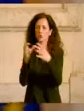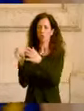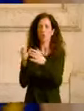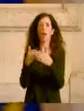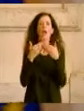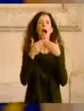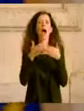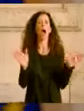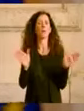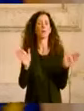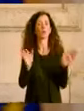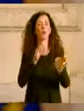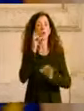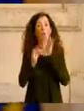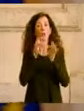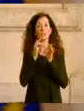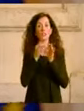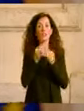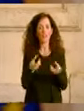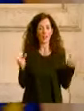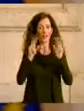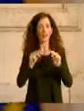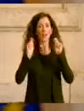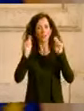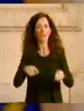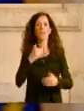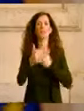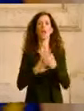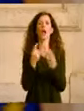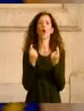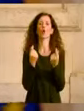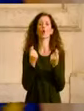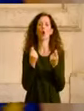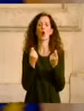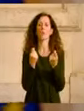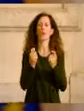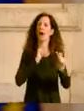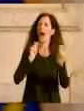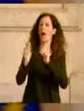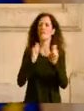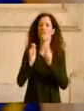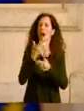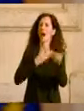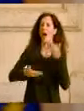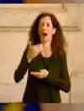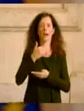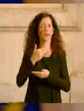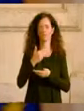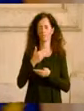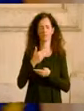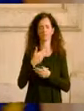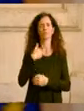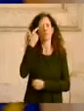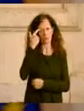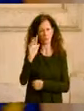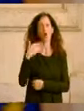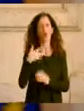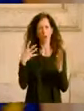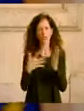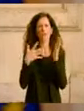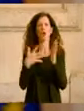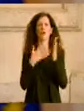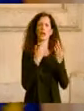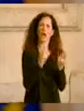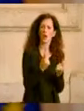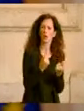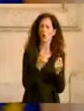non significherà ripresa economica, rilancio degli affari. Le difficoltà economiche, il disagio